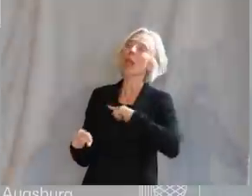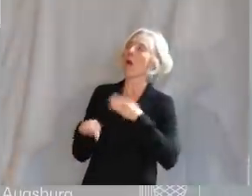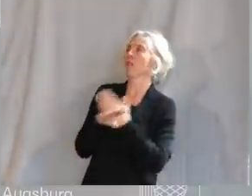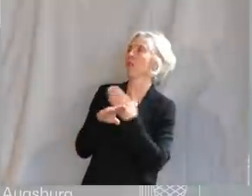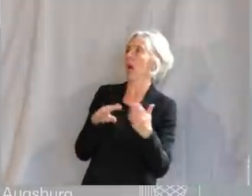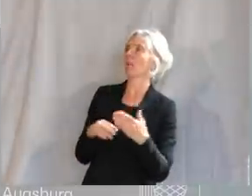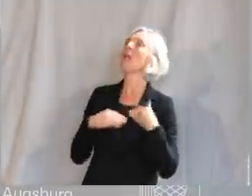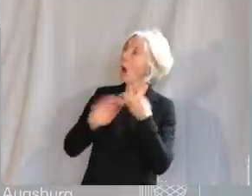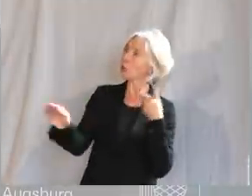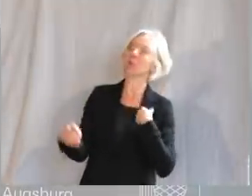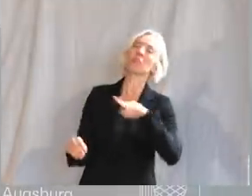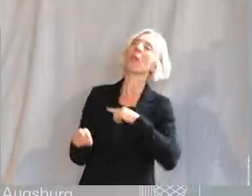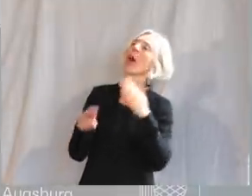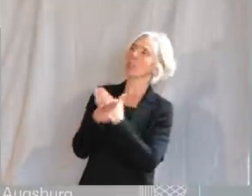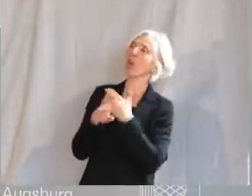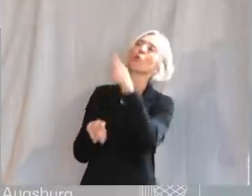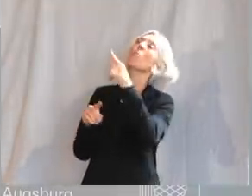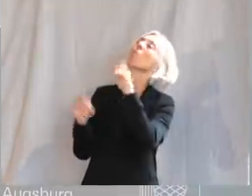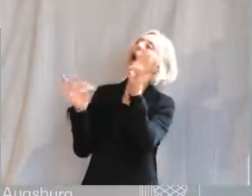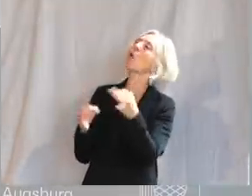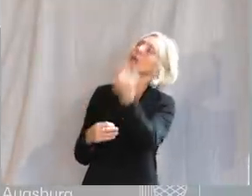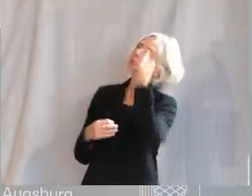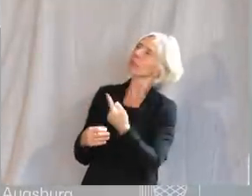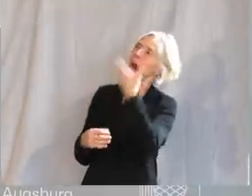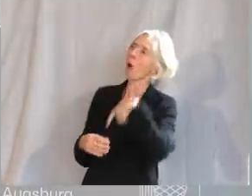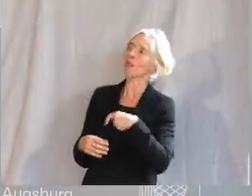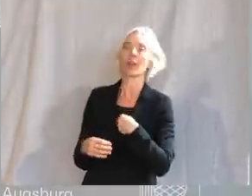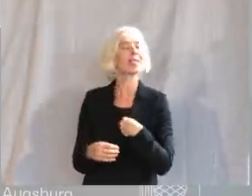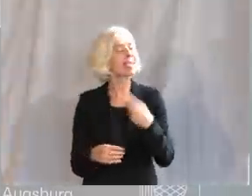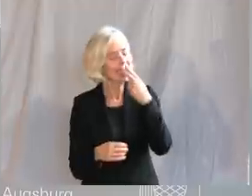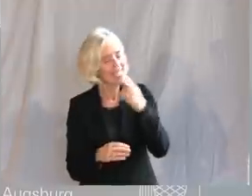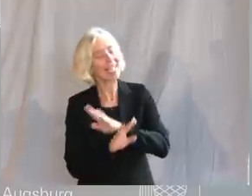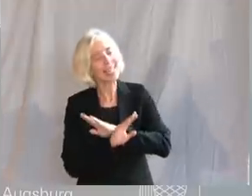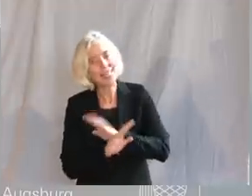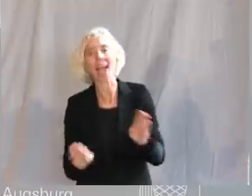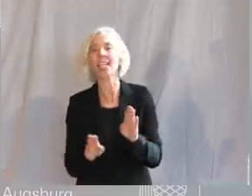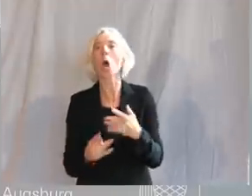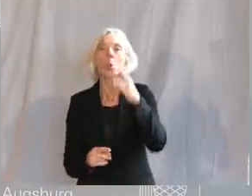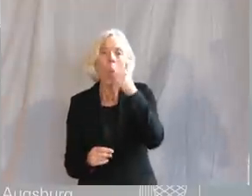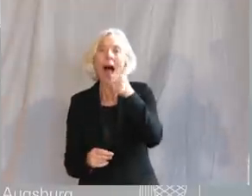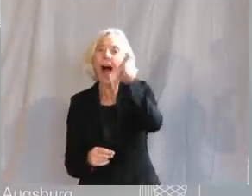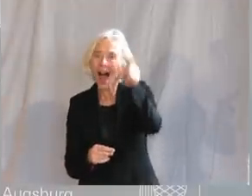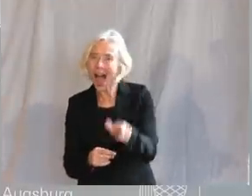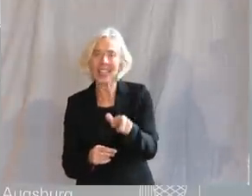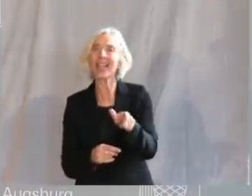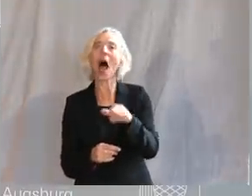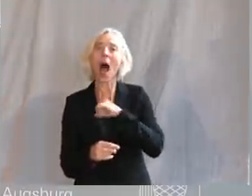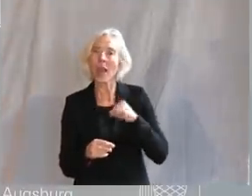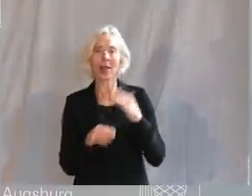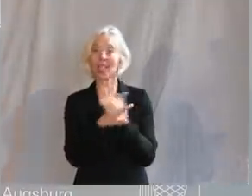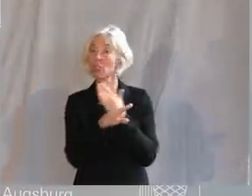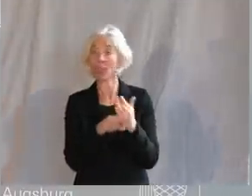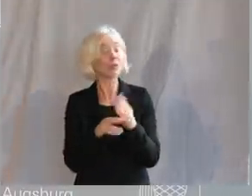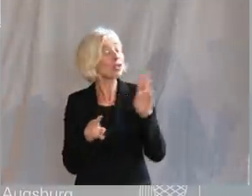es ist etwas, was einfach nur mich betrifft. Nein, es betrifft eben nicht nur einen alleine. Mit dem,